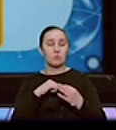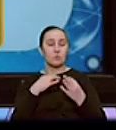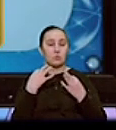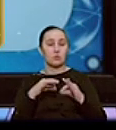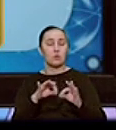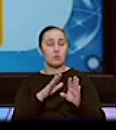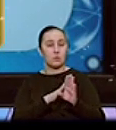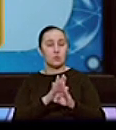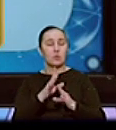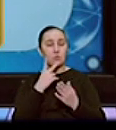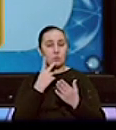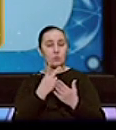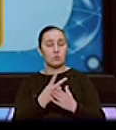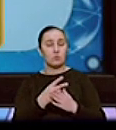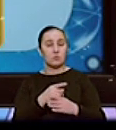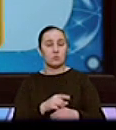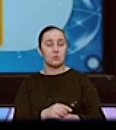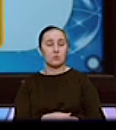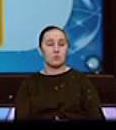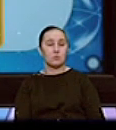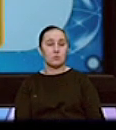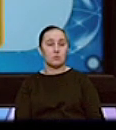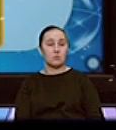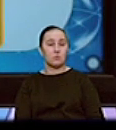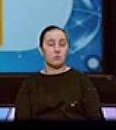mustaqil bajarib ko'ringchi.